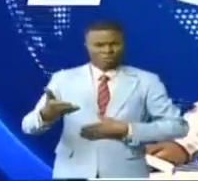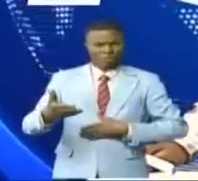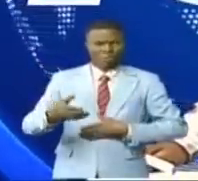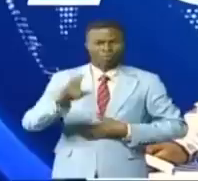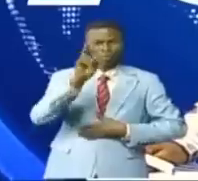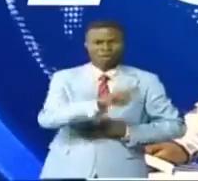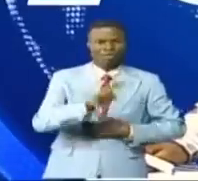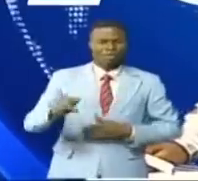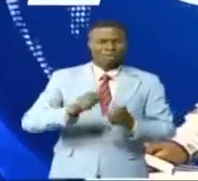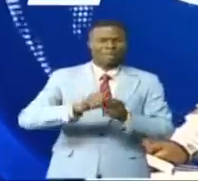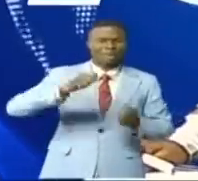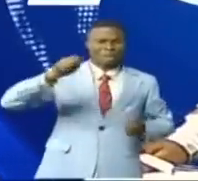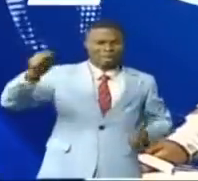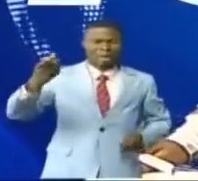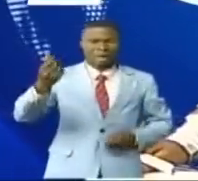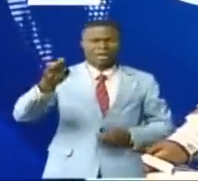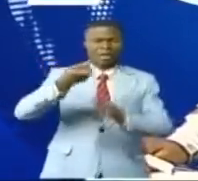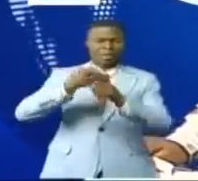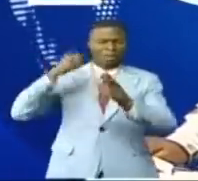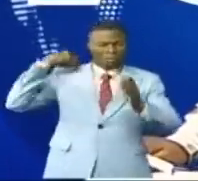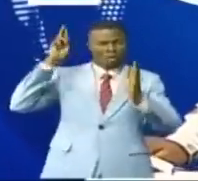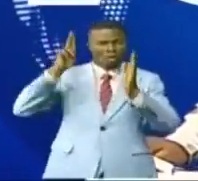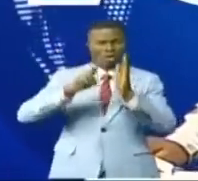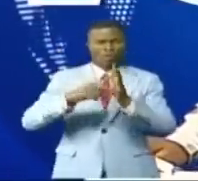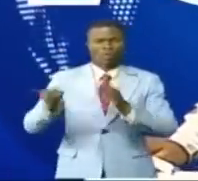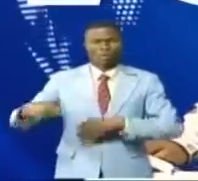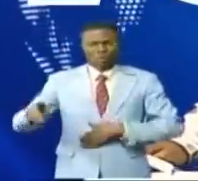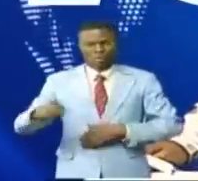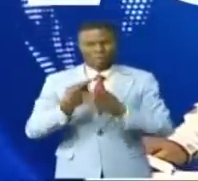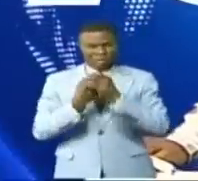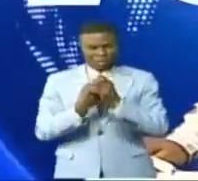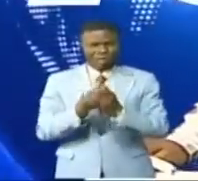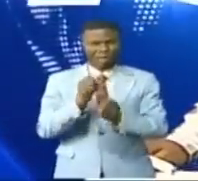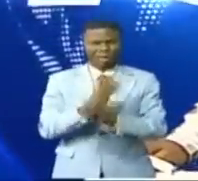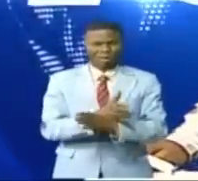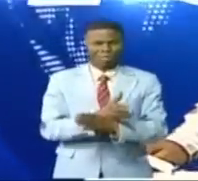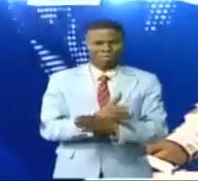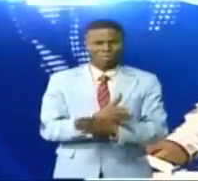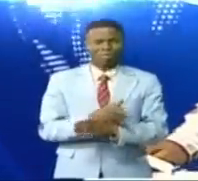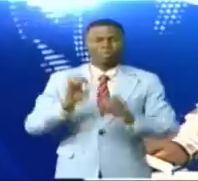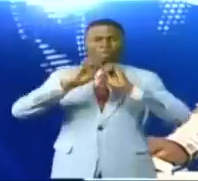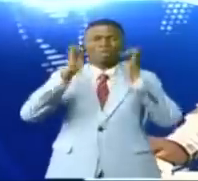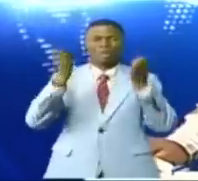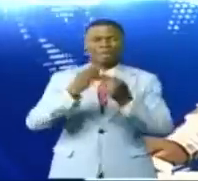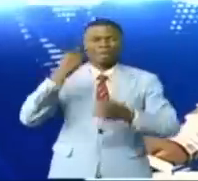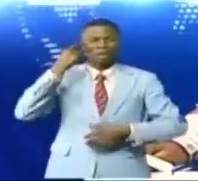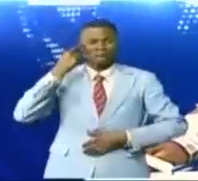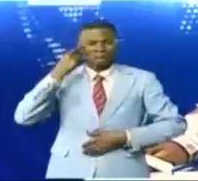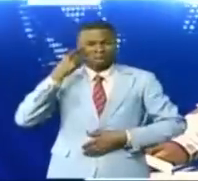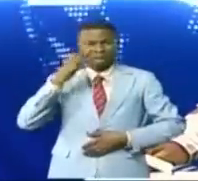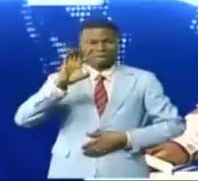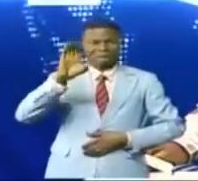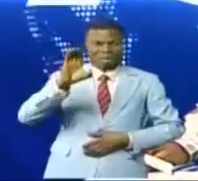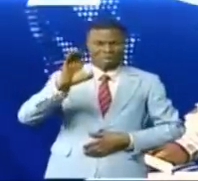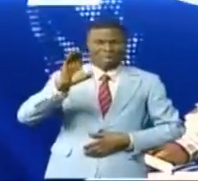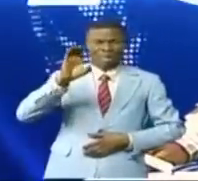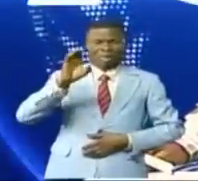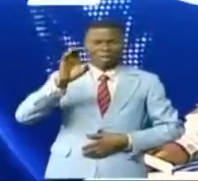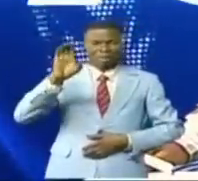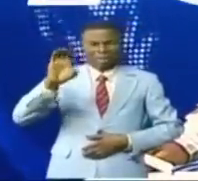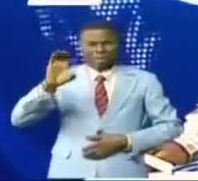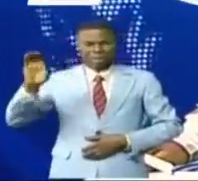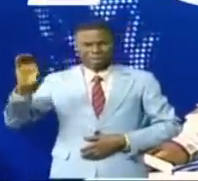22 km financée par le gouvernement provincial seront exécutées par l'entreprise chinoise CCC sous